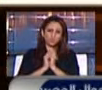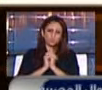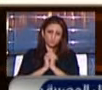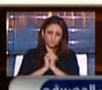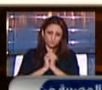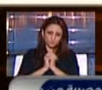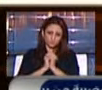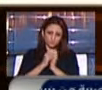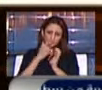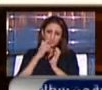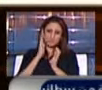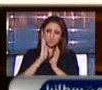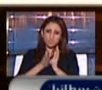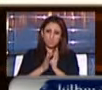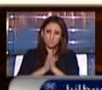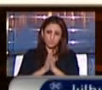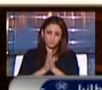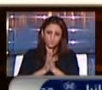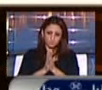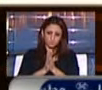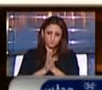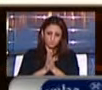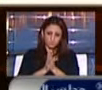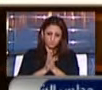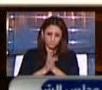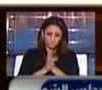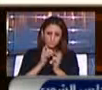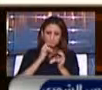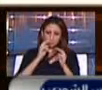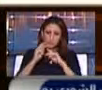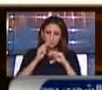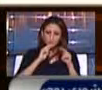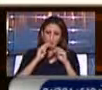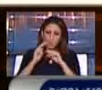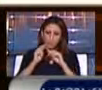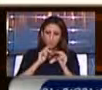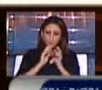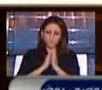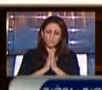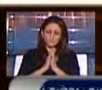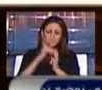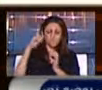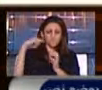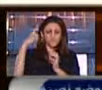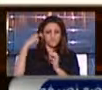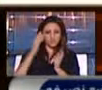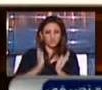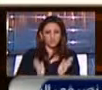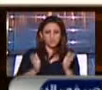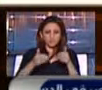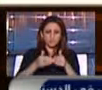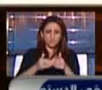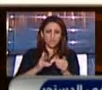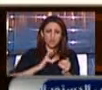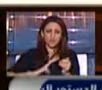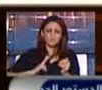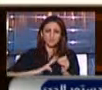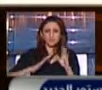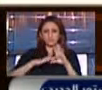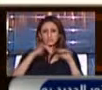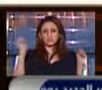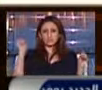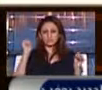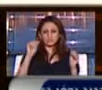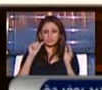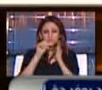هذا الاطار هل يعني اذا ما جلستم وتحاورتم واقتنعتم بفكرة التيار المدني الاخر بسحب الاعلان الدستوري، هل